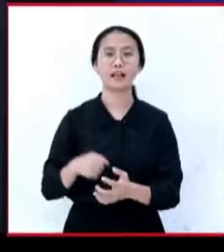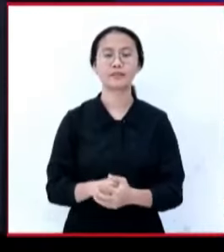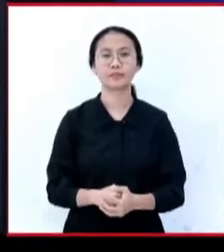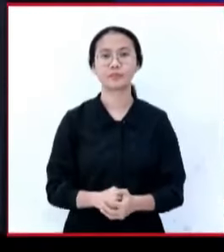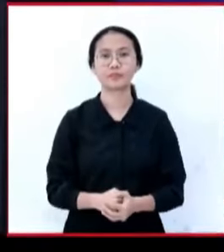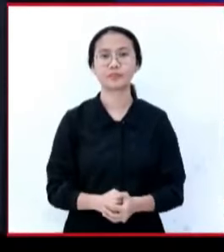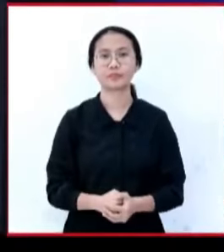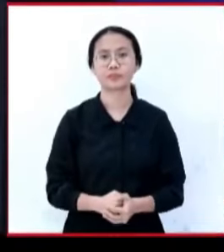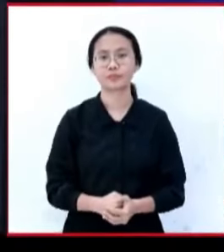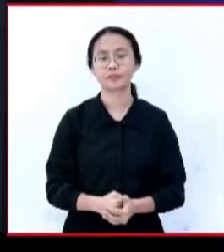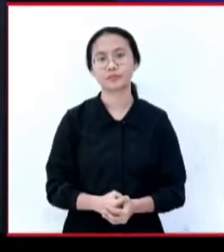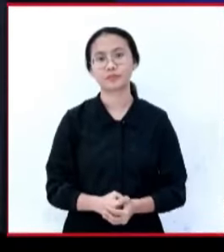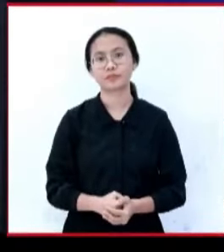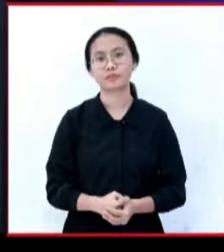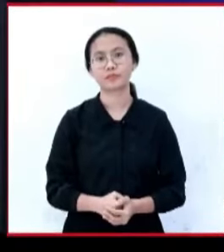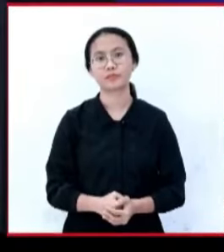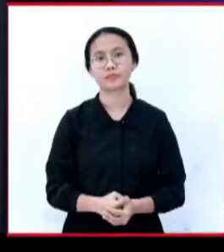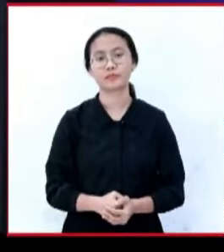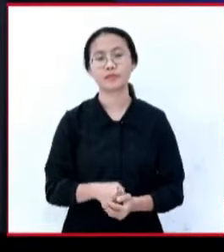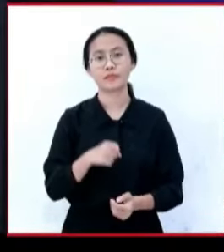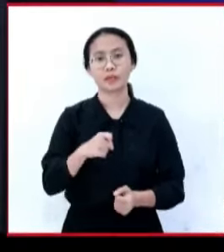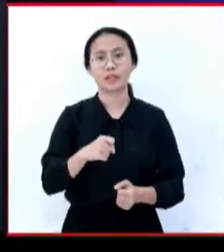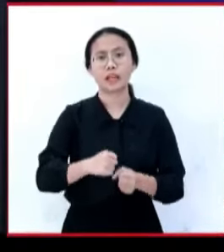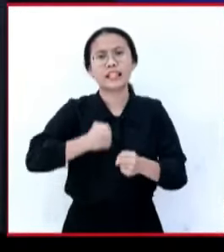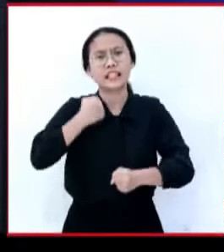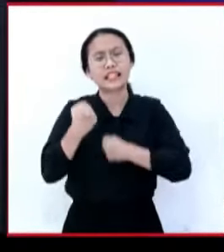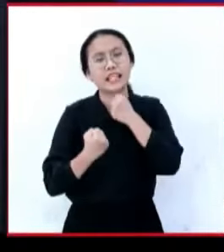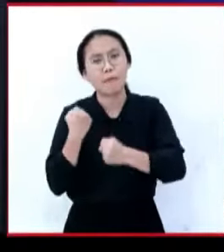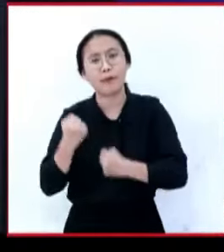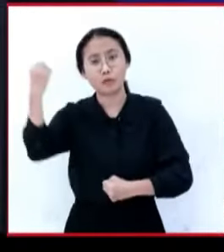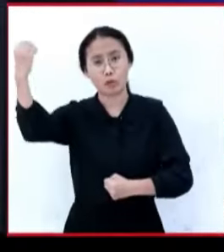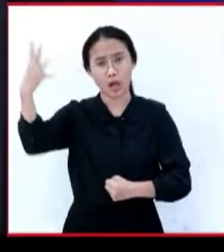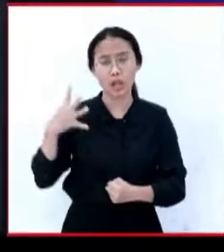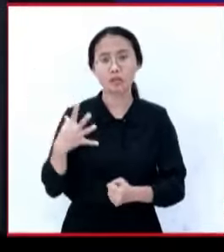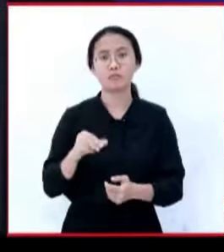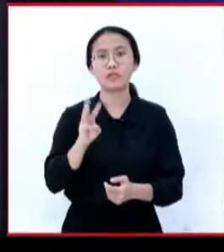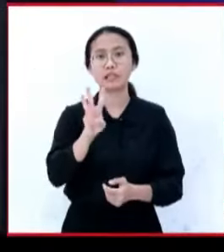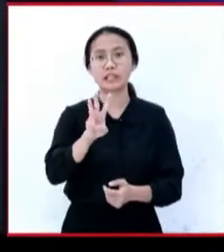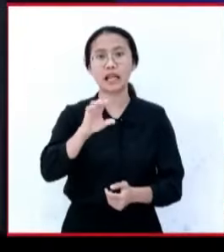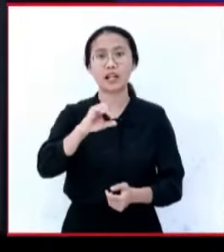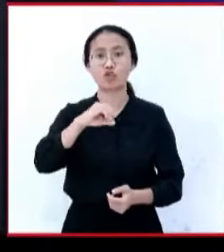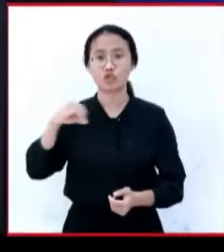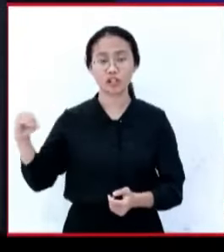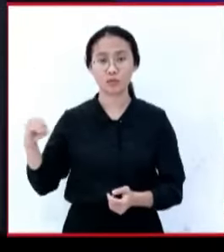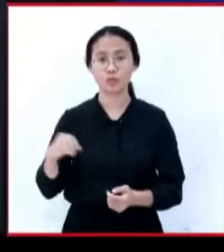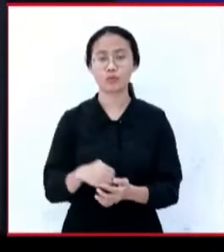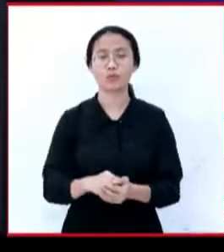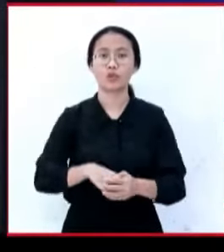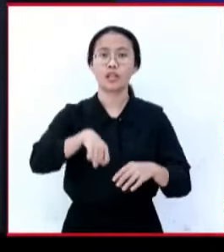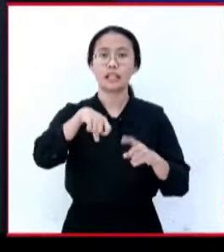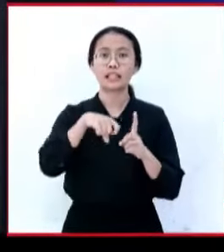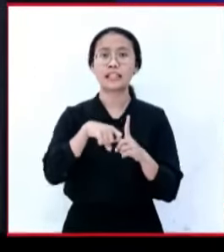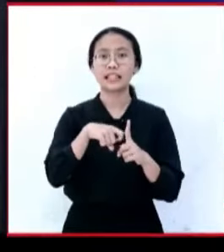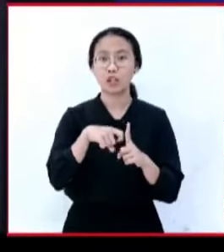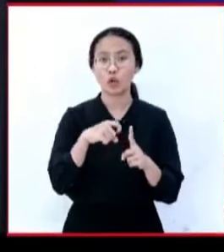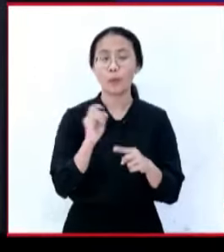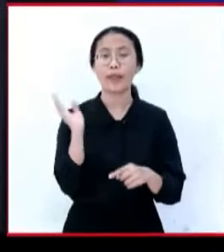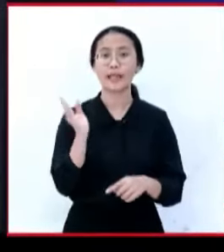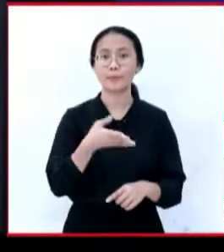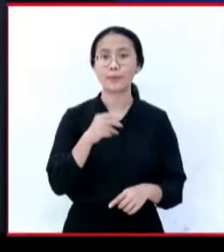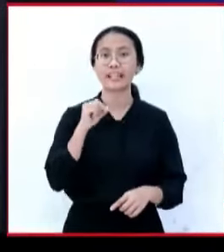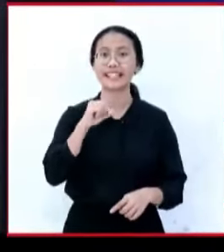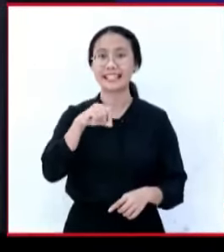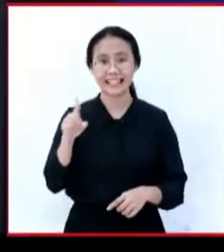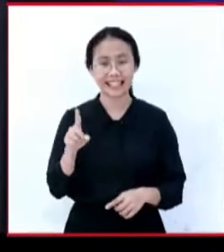cahaya itu adalah 300.000 km/detik satu detik lari 300.000 kilo tapi ini butuh